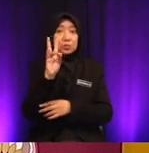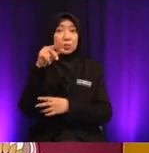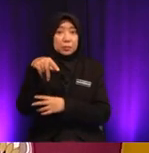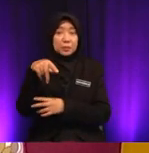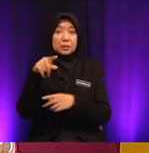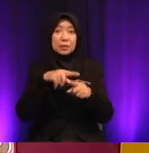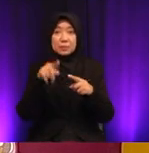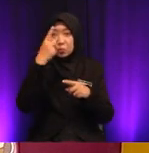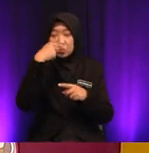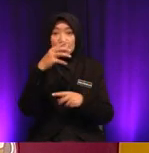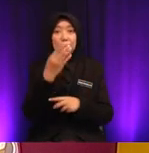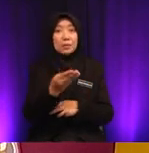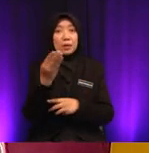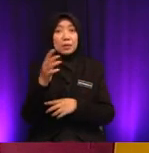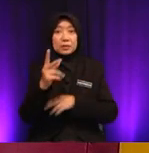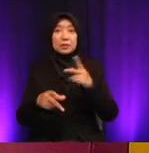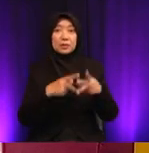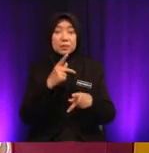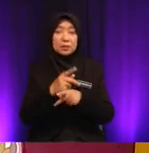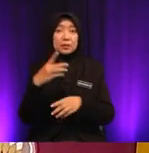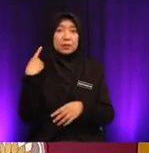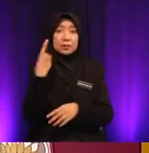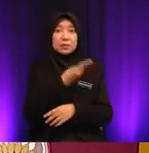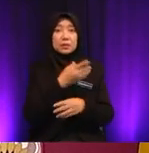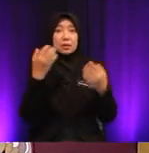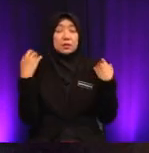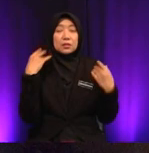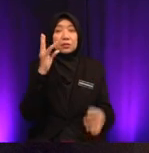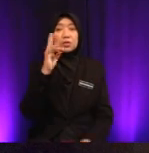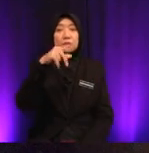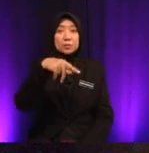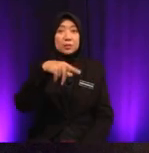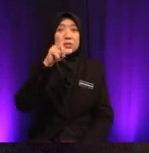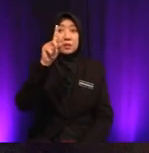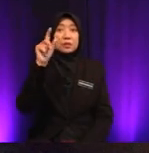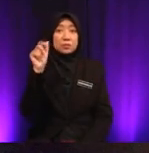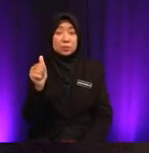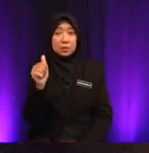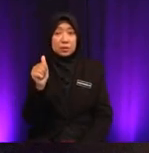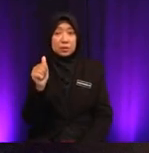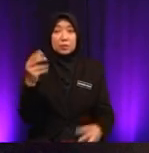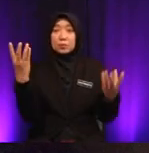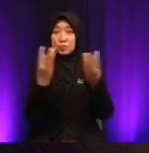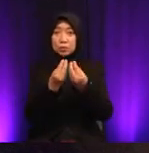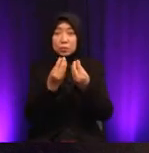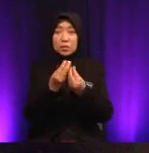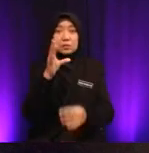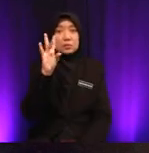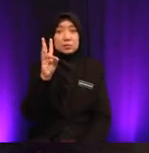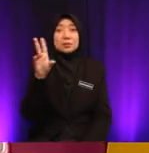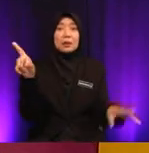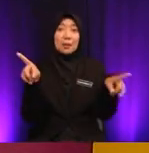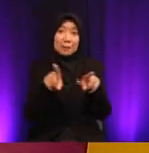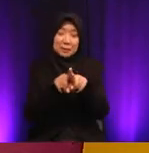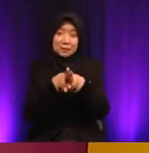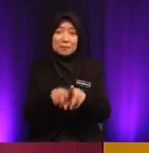tetapi untuk bahan kimia kita ada pula ini sama 8 Kebetulan sama